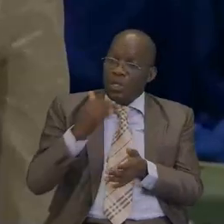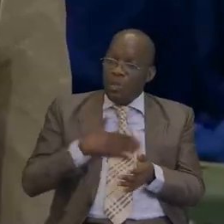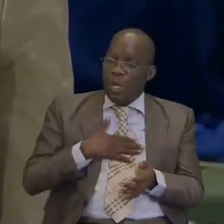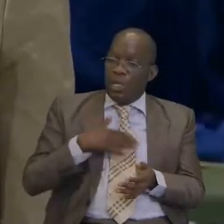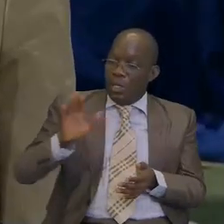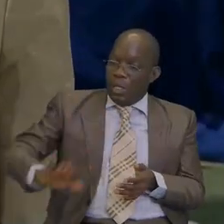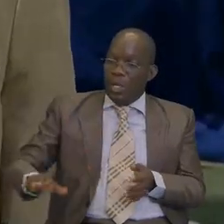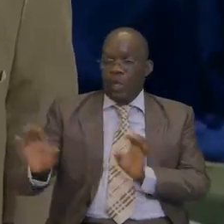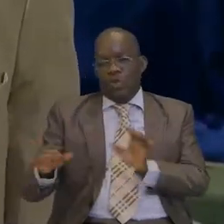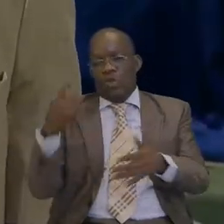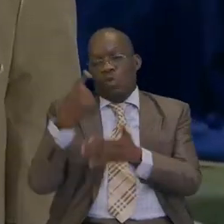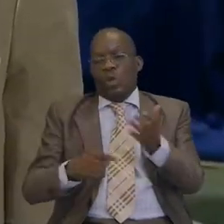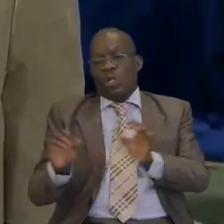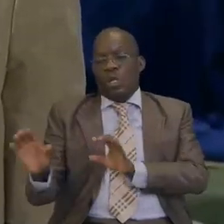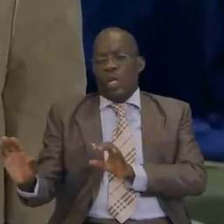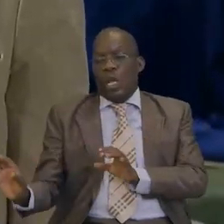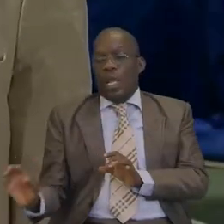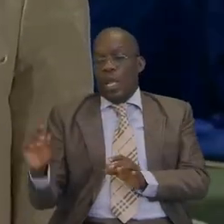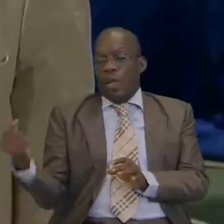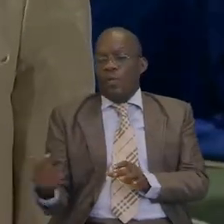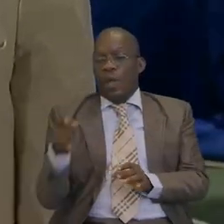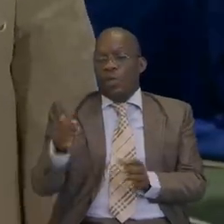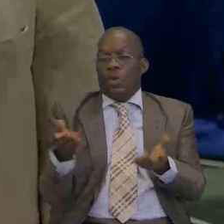lui. Est-ce que Dieu peut faire ça?